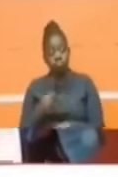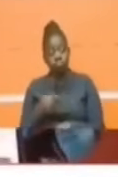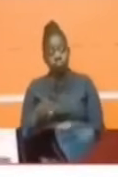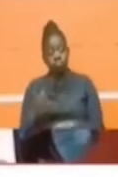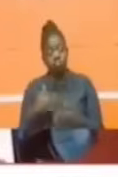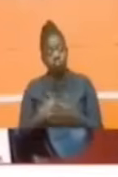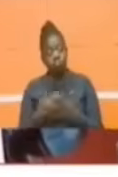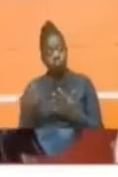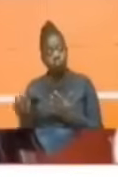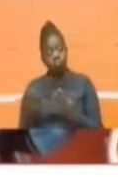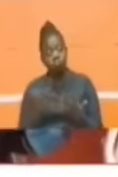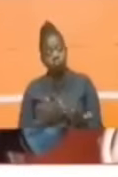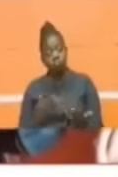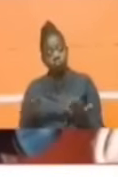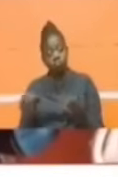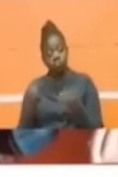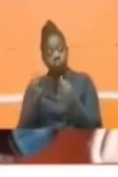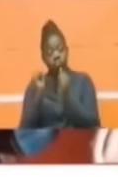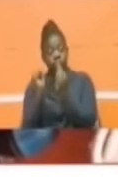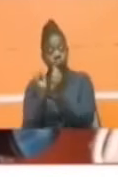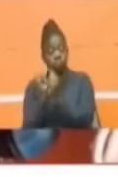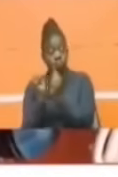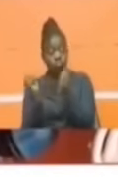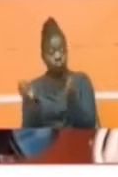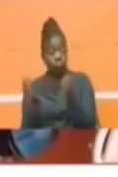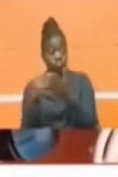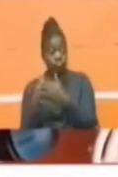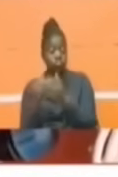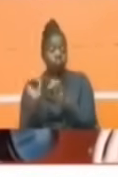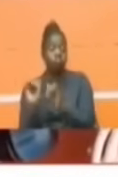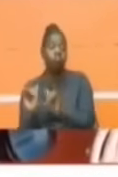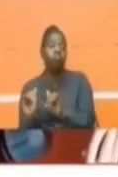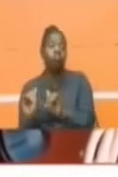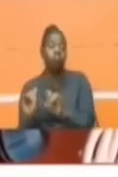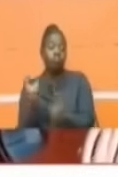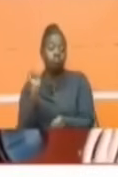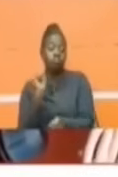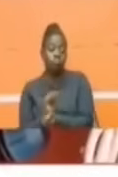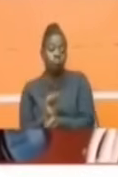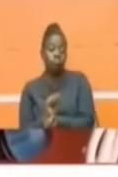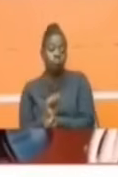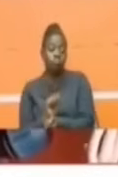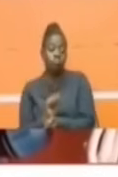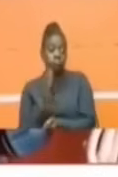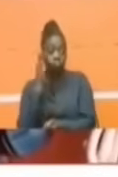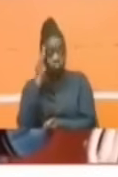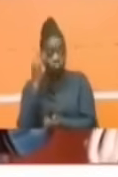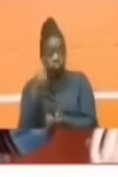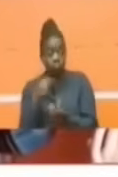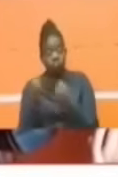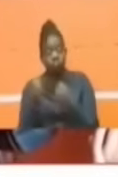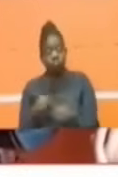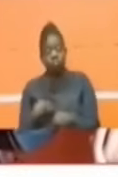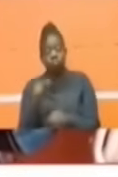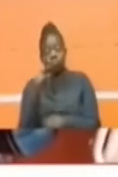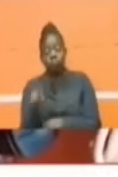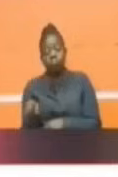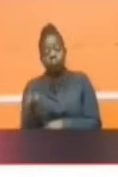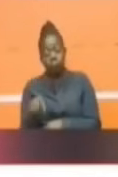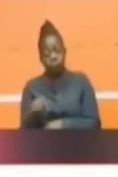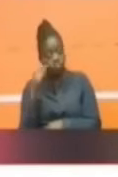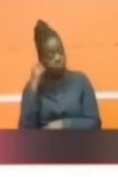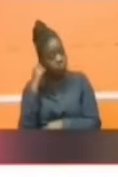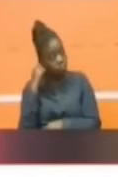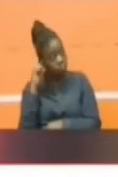vanja mujayo. Na yu mana baba mkute wade ba musibia to mujayo. Bamubone reze. Ama yente chingi chakoze chi.